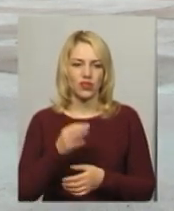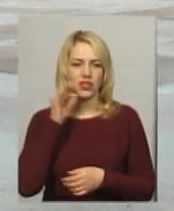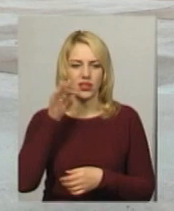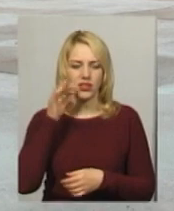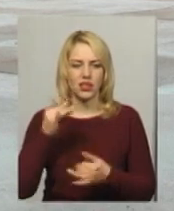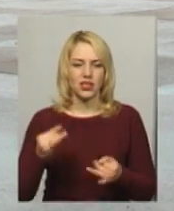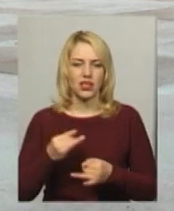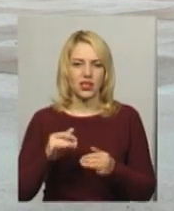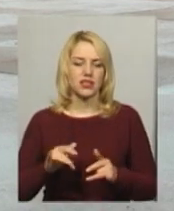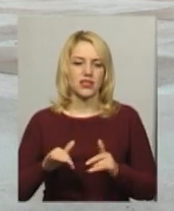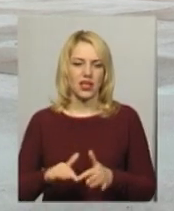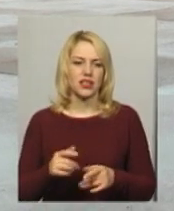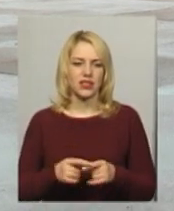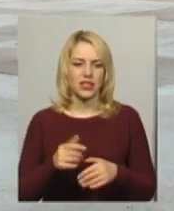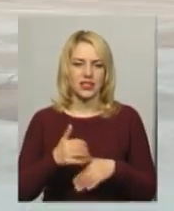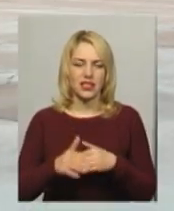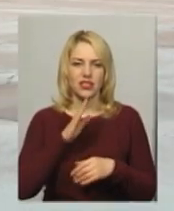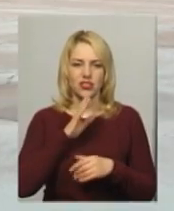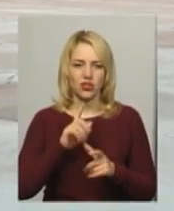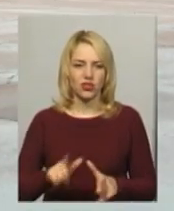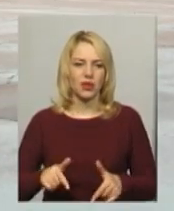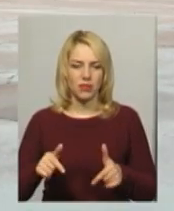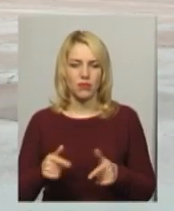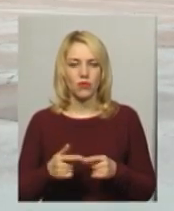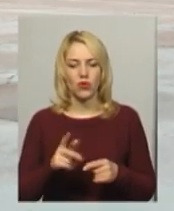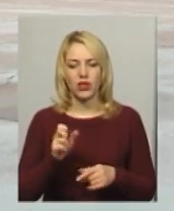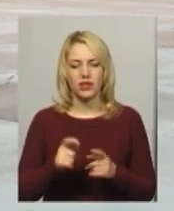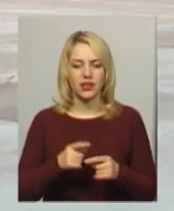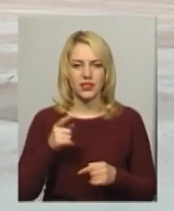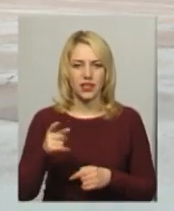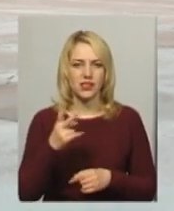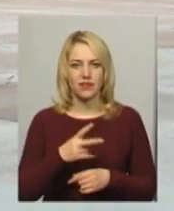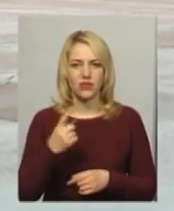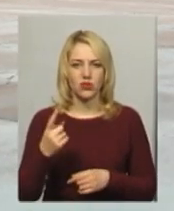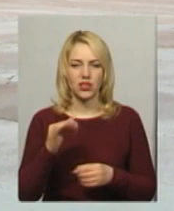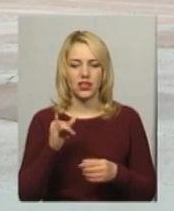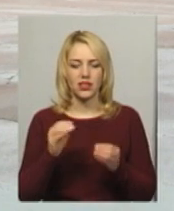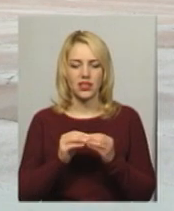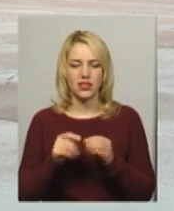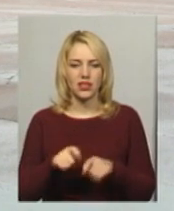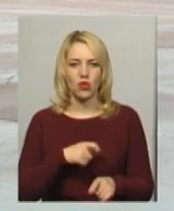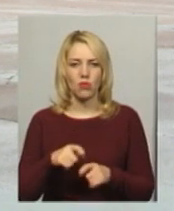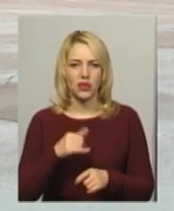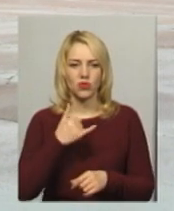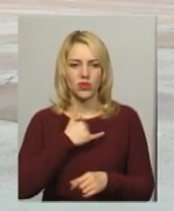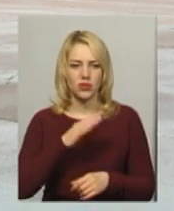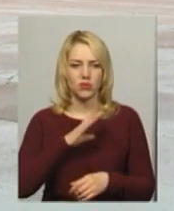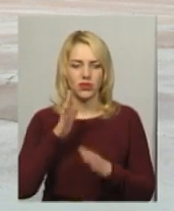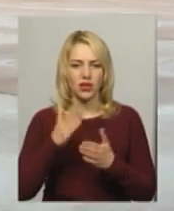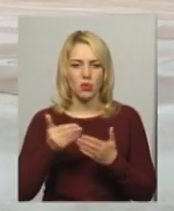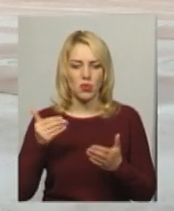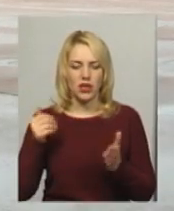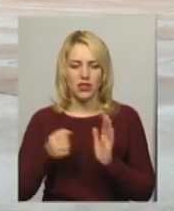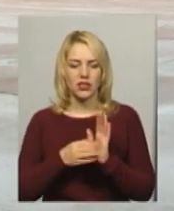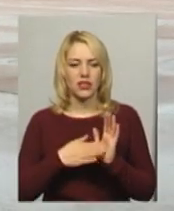знаєте, цікавий захід серед жінок на підборах. На дистанції 21 та 10 кілометрів у нас була тільки попередня реєстрація.